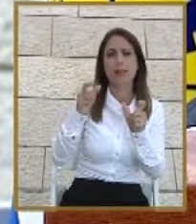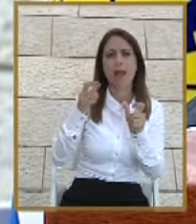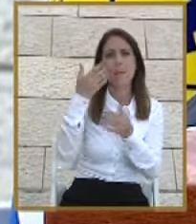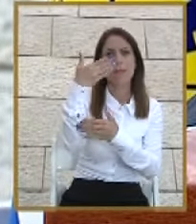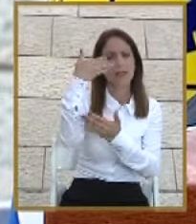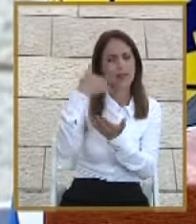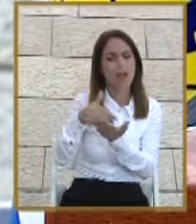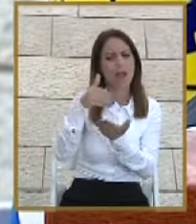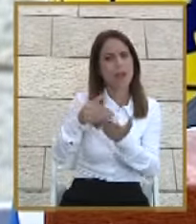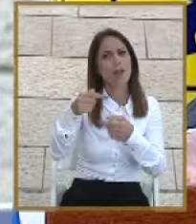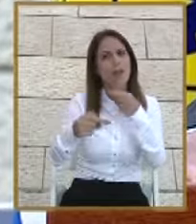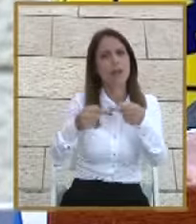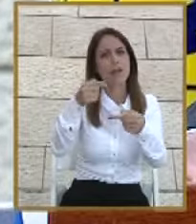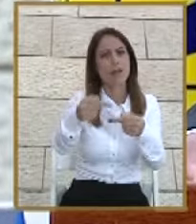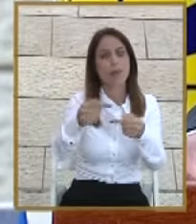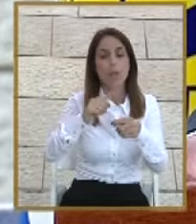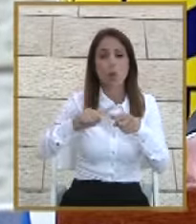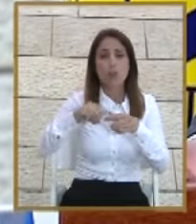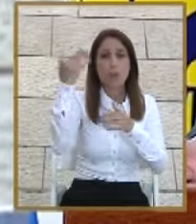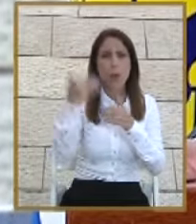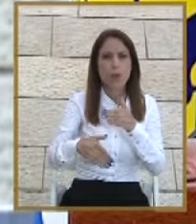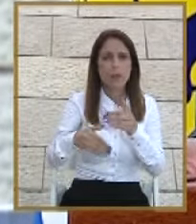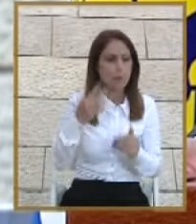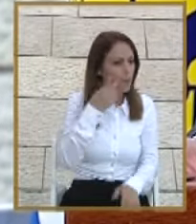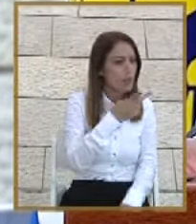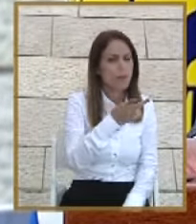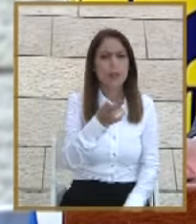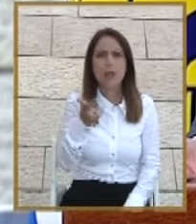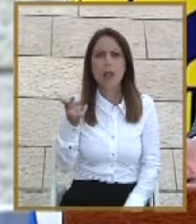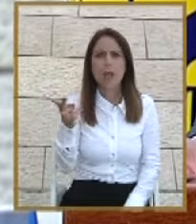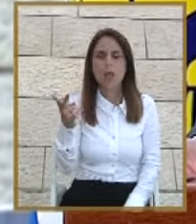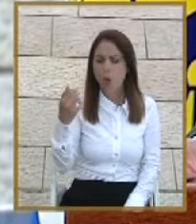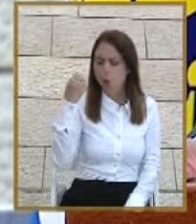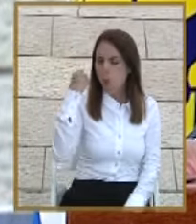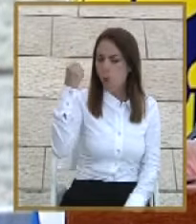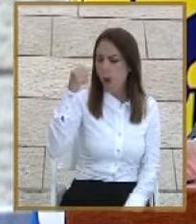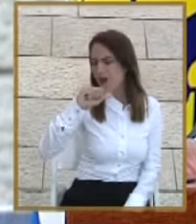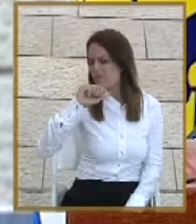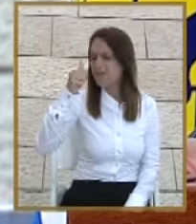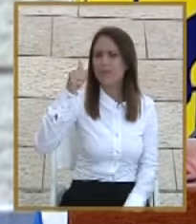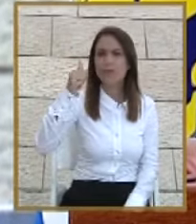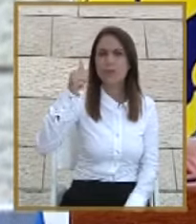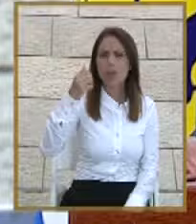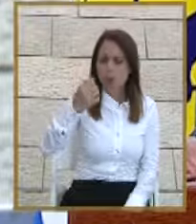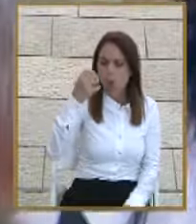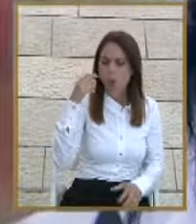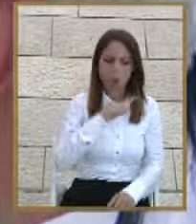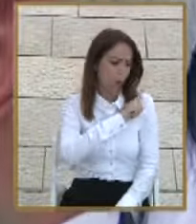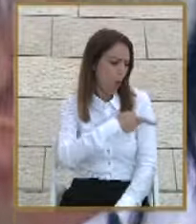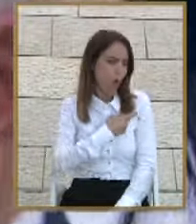מתגלה בחודשים האחרונים במלוא כוחו, במלוא